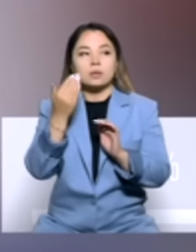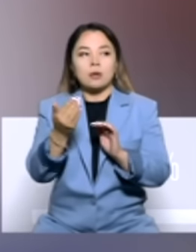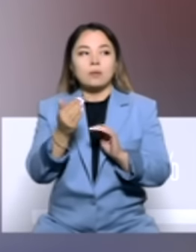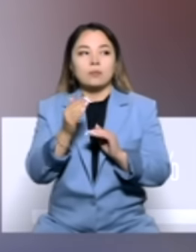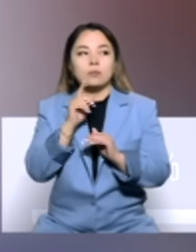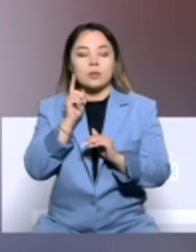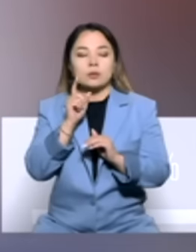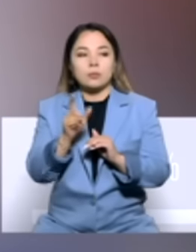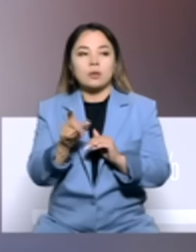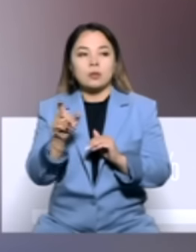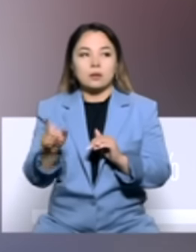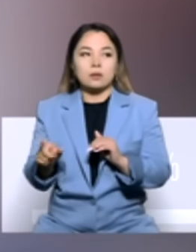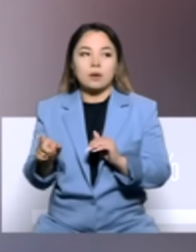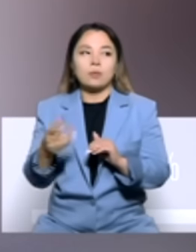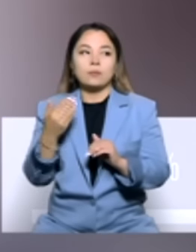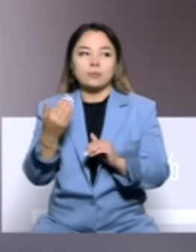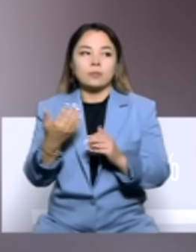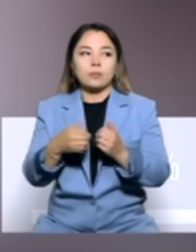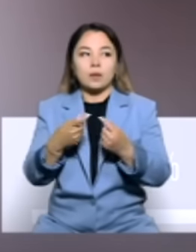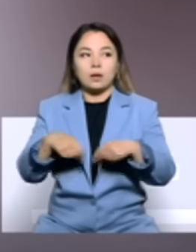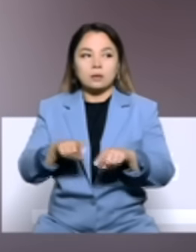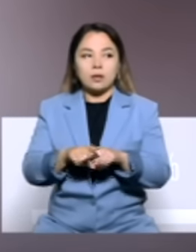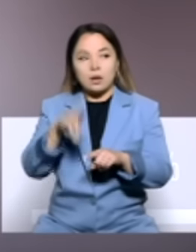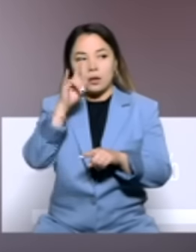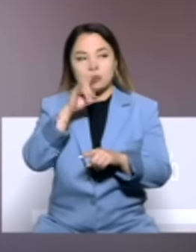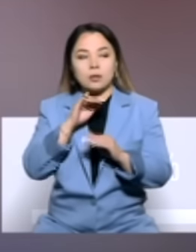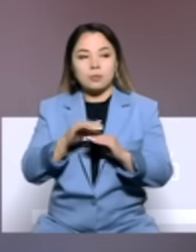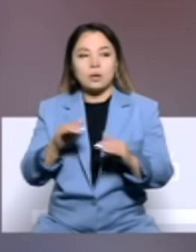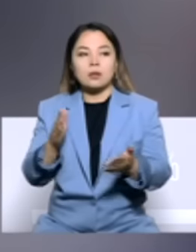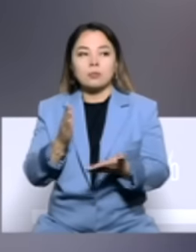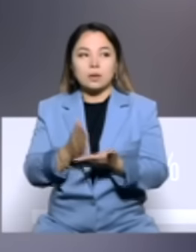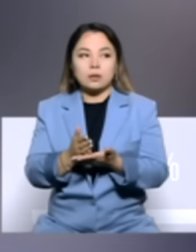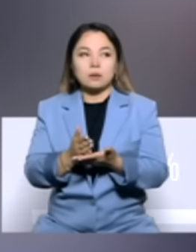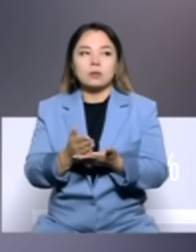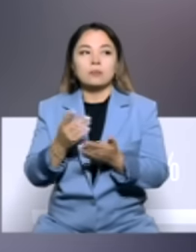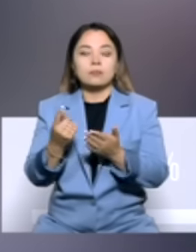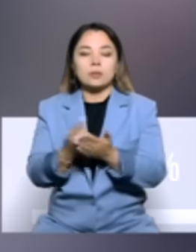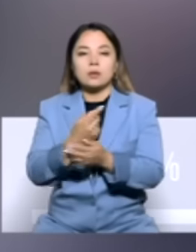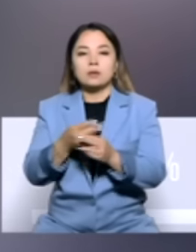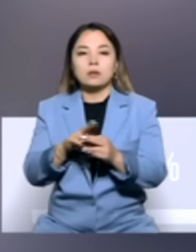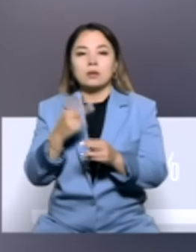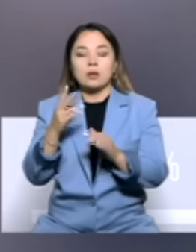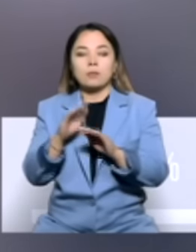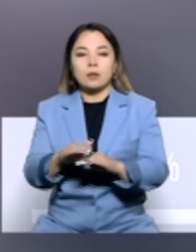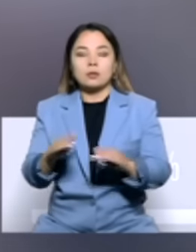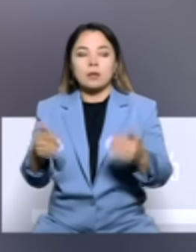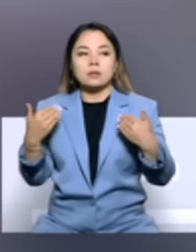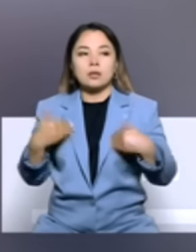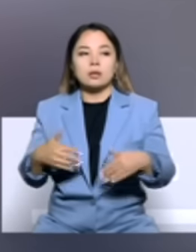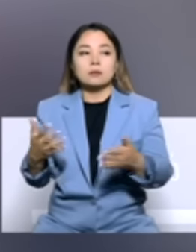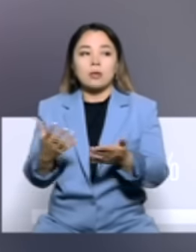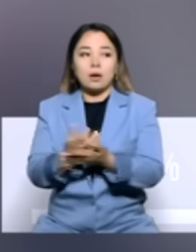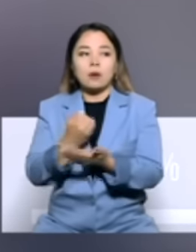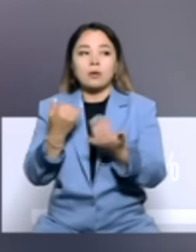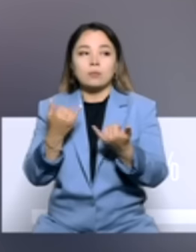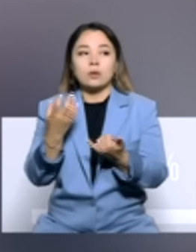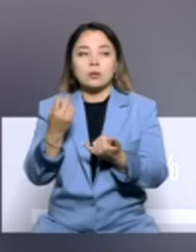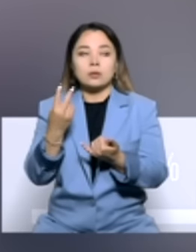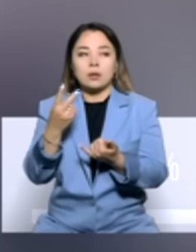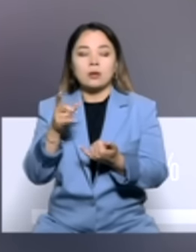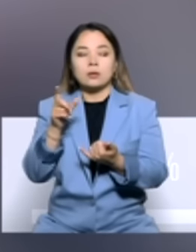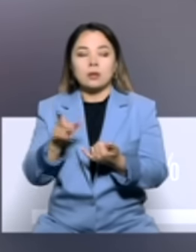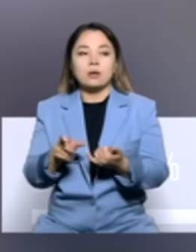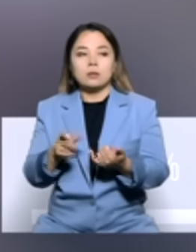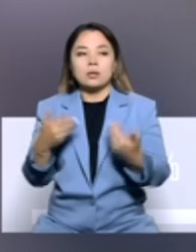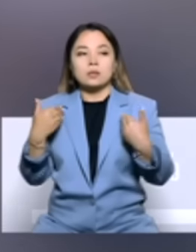жастағы жасөспірімдер. Олардың арасында қазақ балалар да бар. Алдымен 2 баланың денесі табылған. Бүгін тағы 2